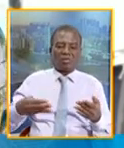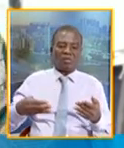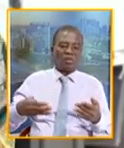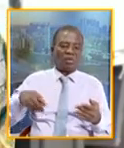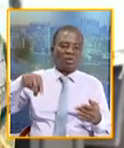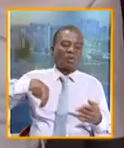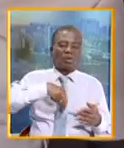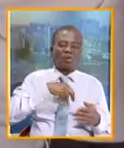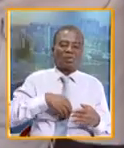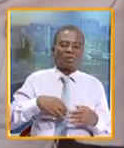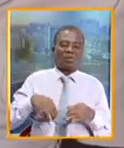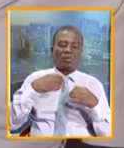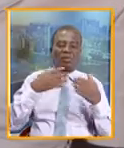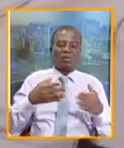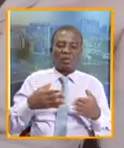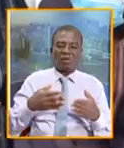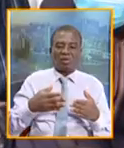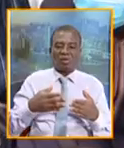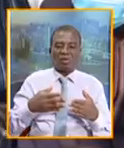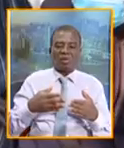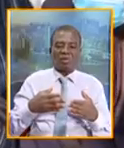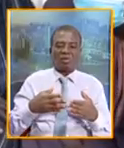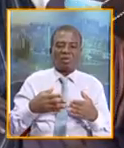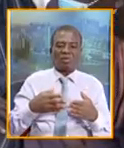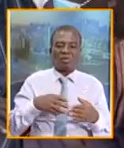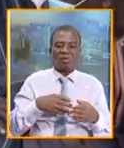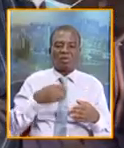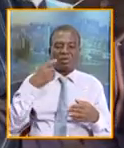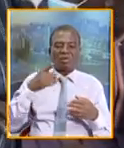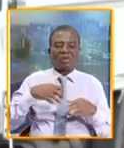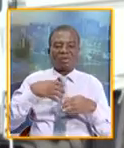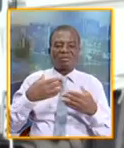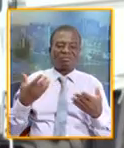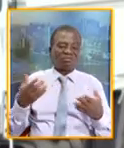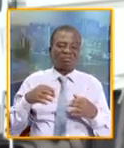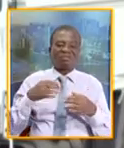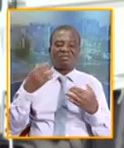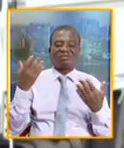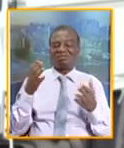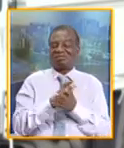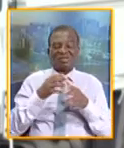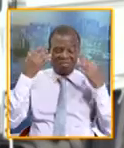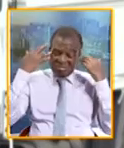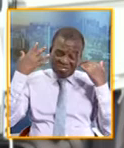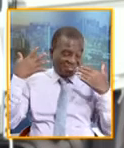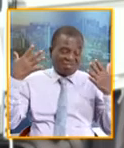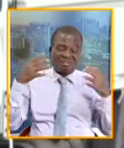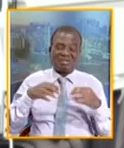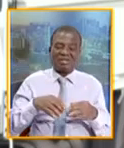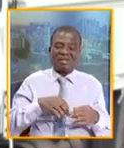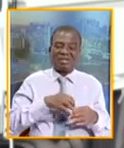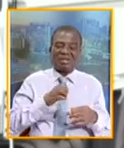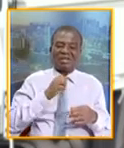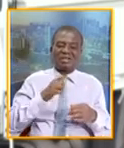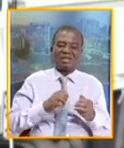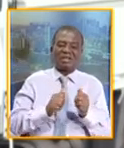que nous avons reçus afin d'atteindre les objectifs visés par le programme, c'est-à-dire